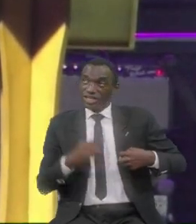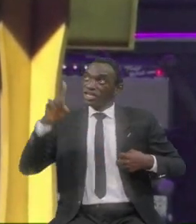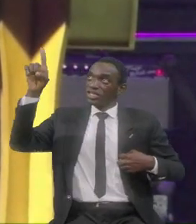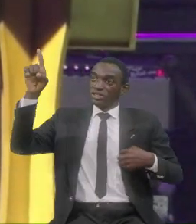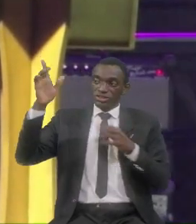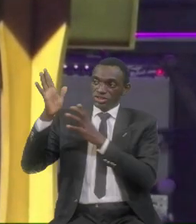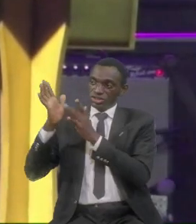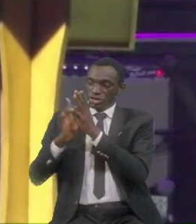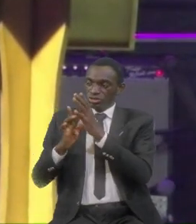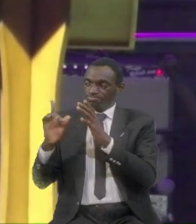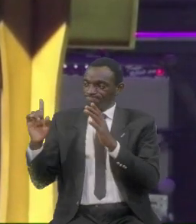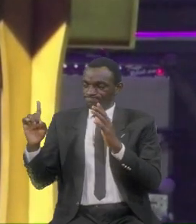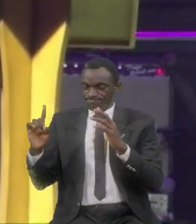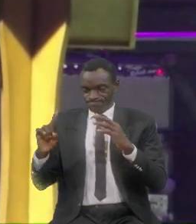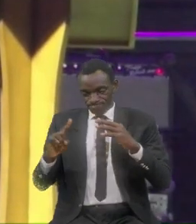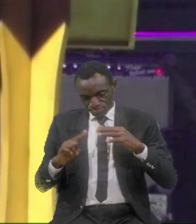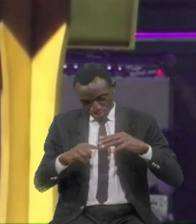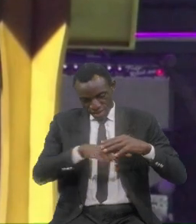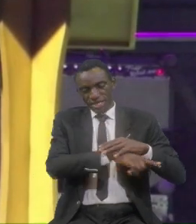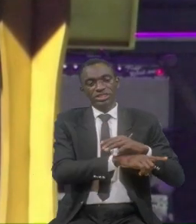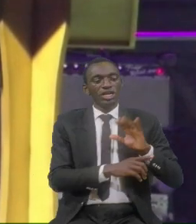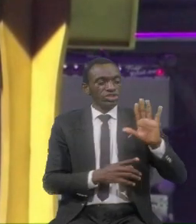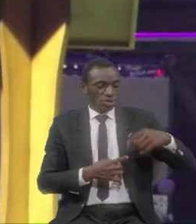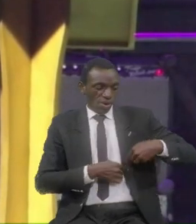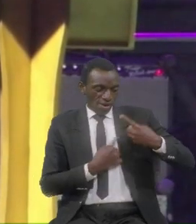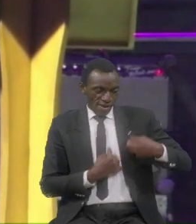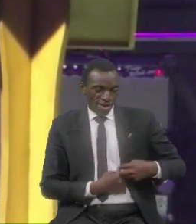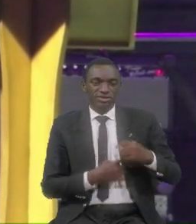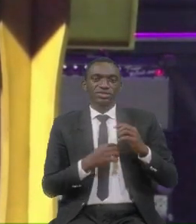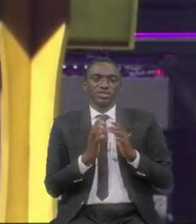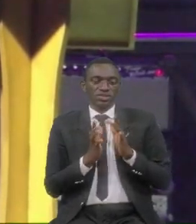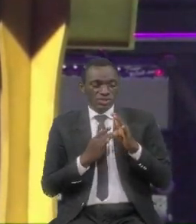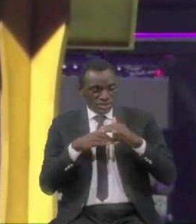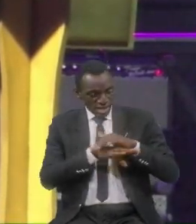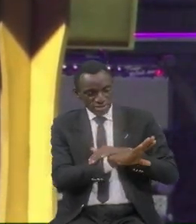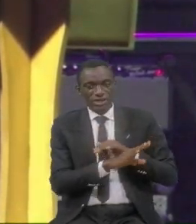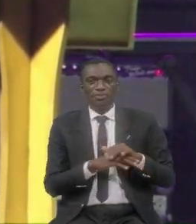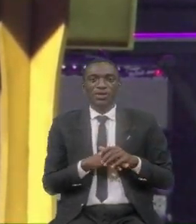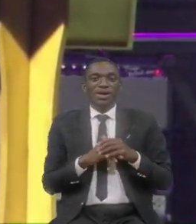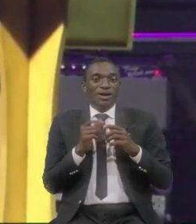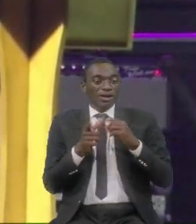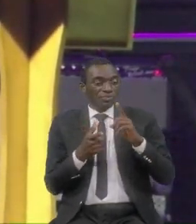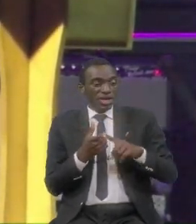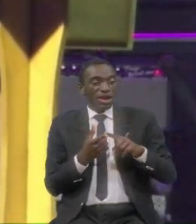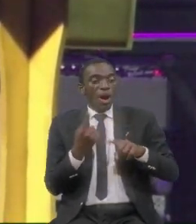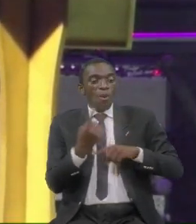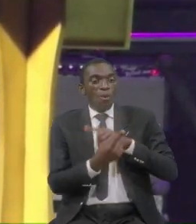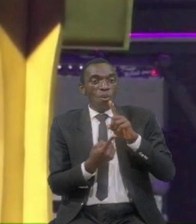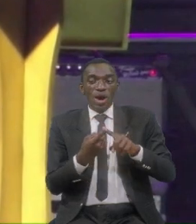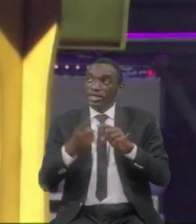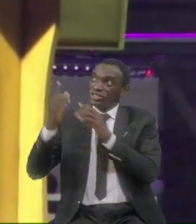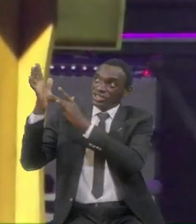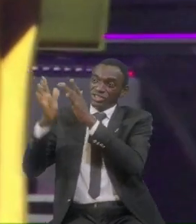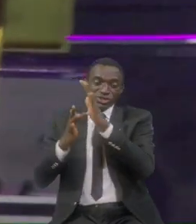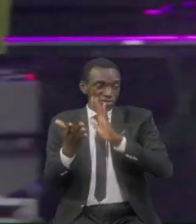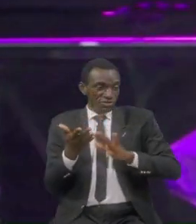ni Jesus nagingon siya kung imong ablihan ang imong kasing-kasing musulun ko diha. And when he has forgiven you, og ako takang